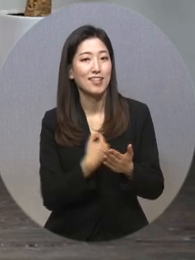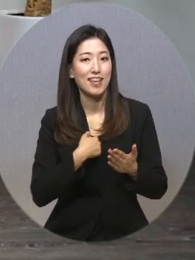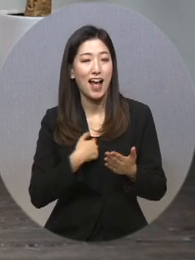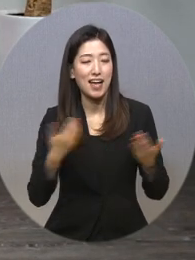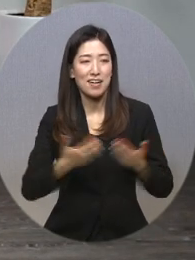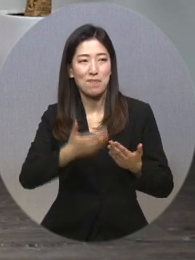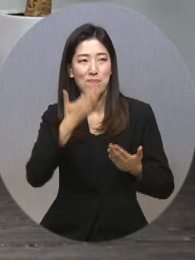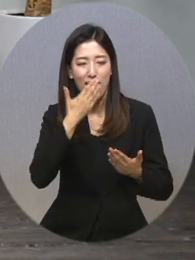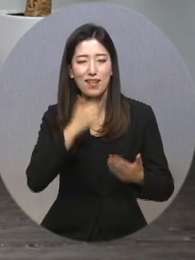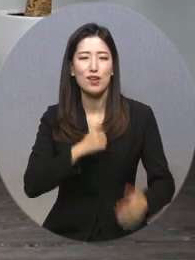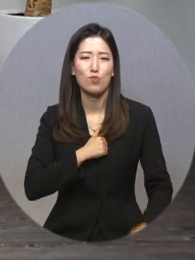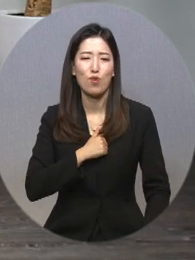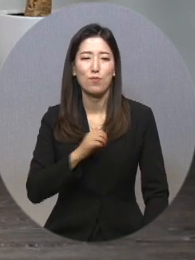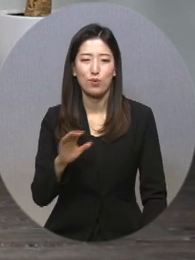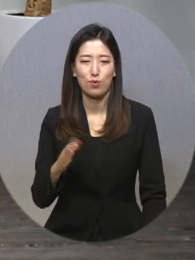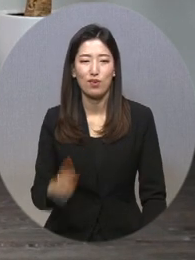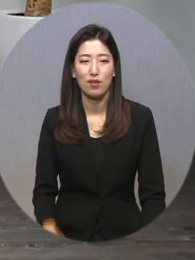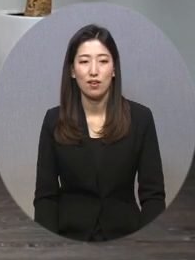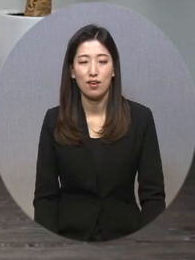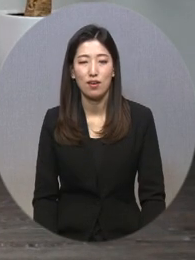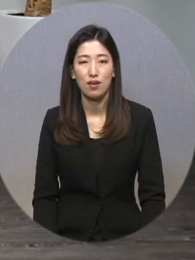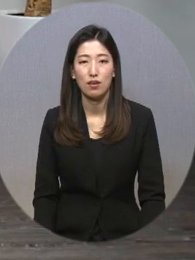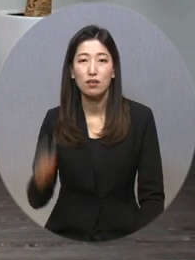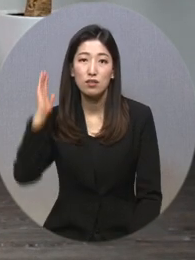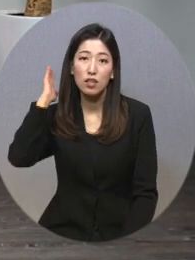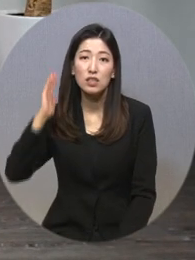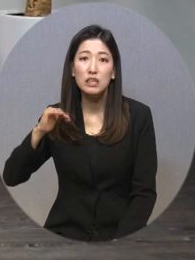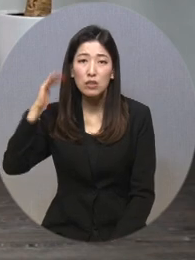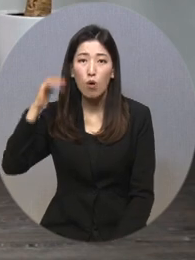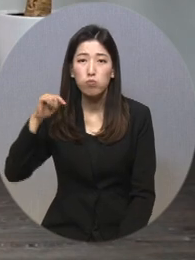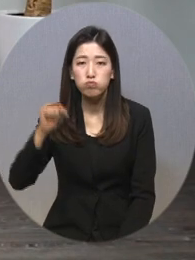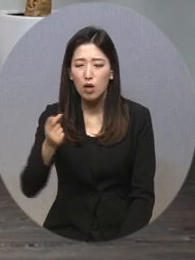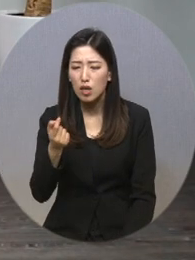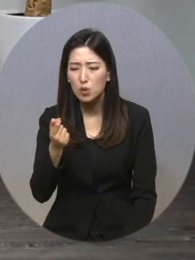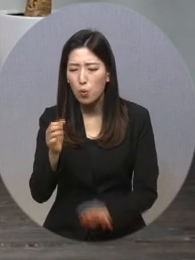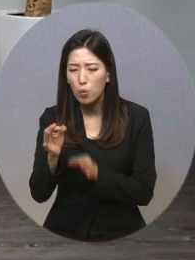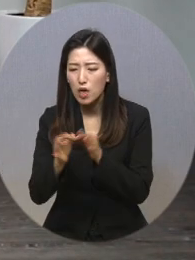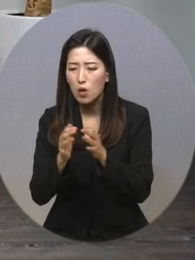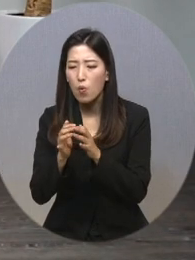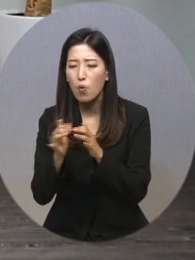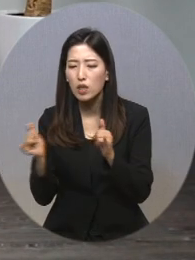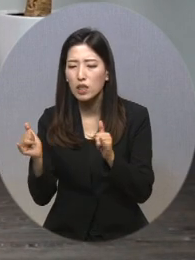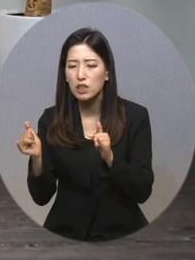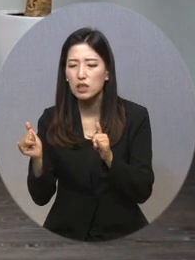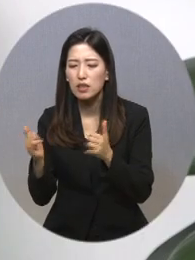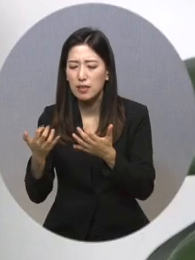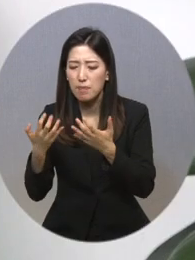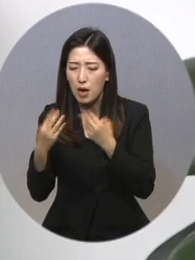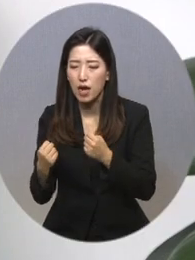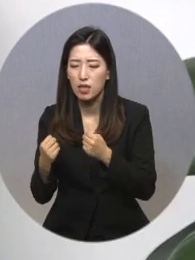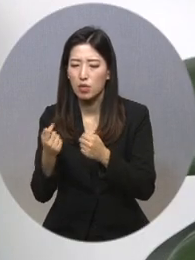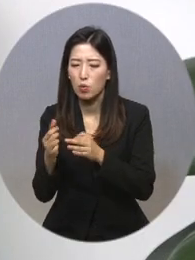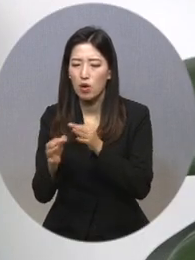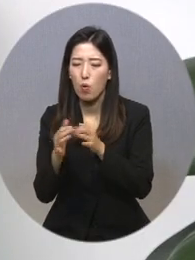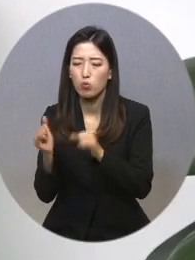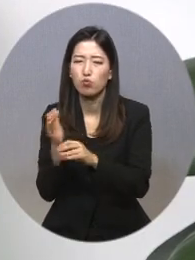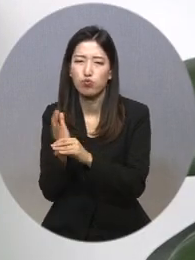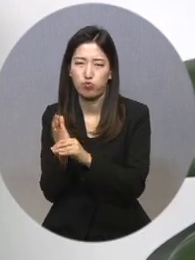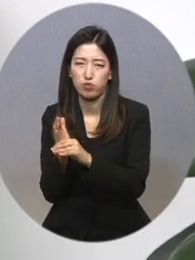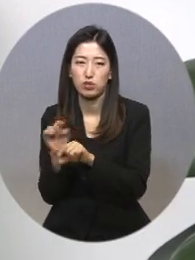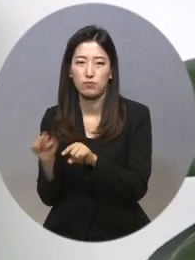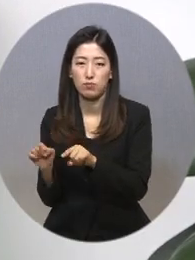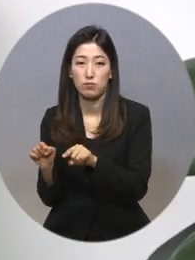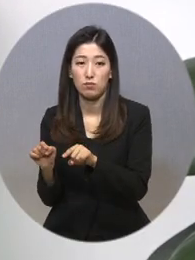그런데 의정부는 산업구조가 소상공인 중심의 산업구조입니다. 우리 사회에